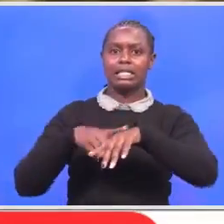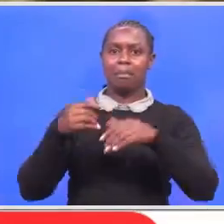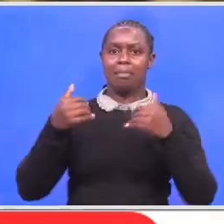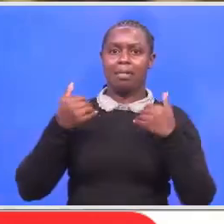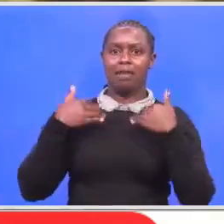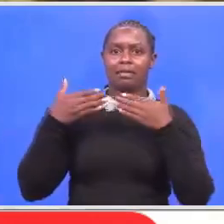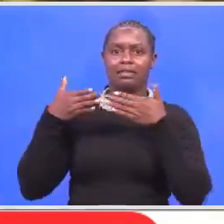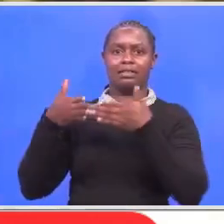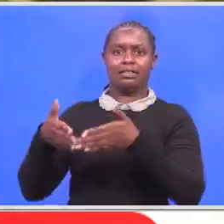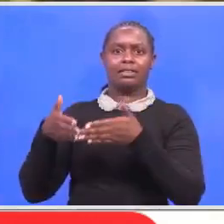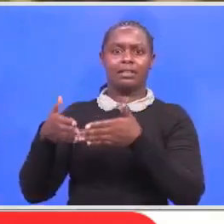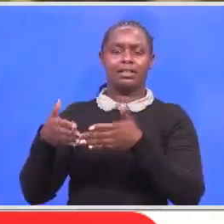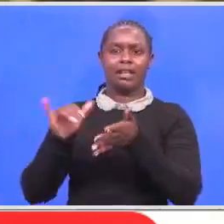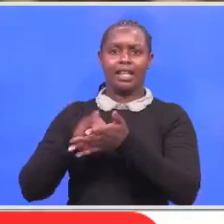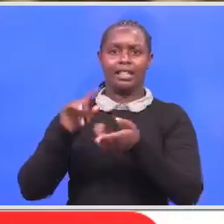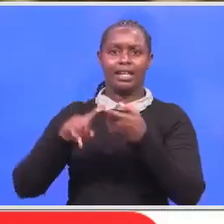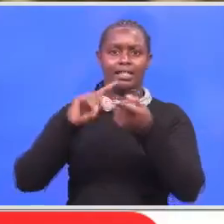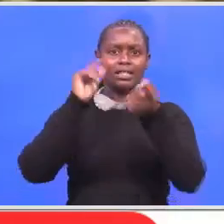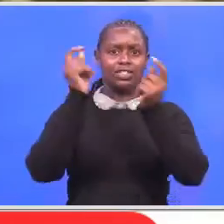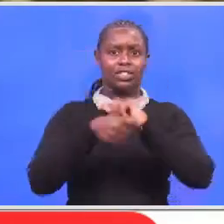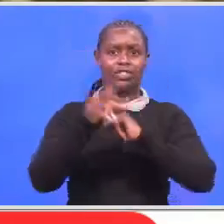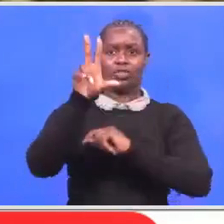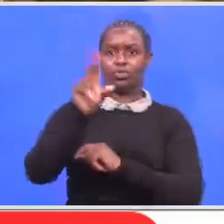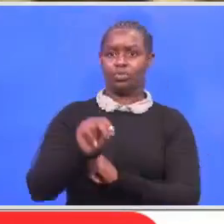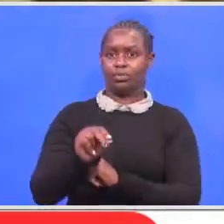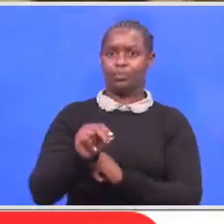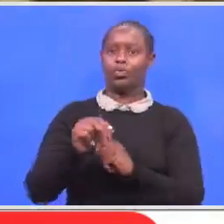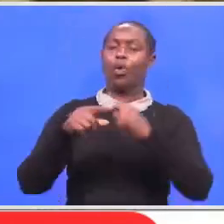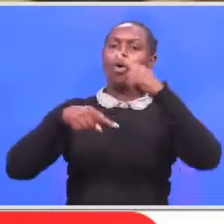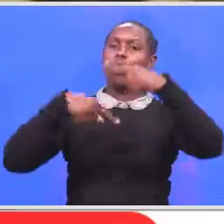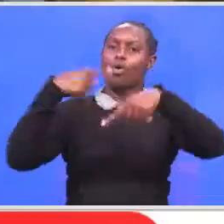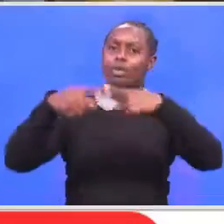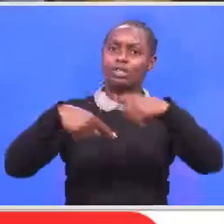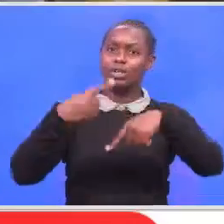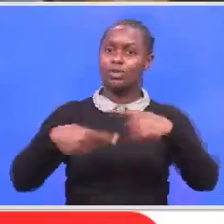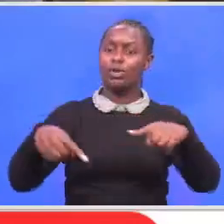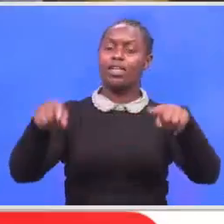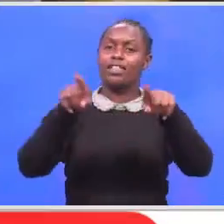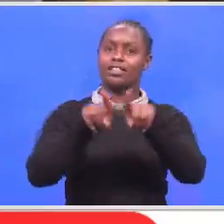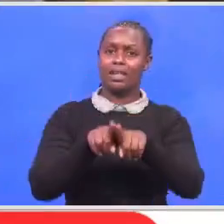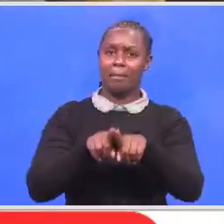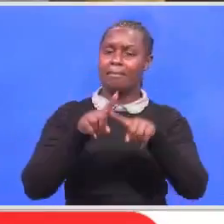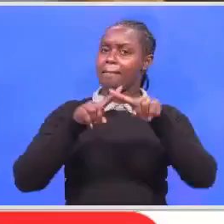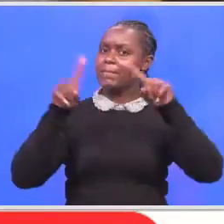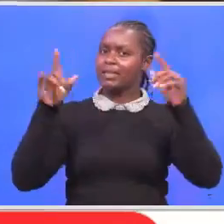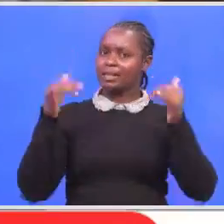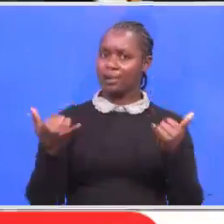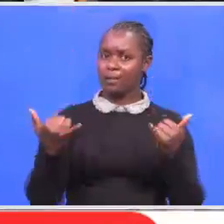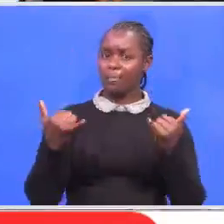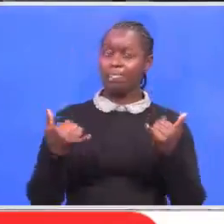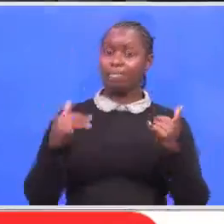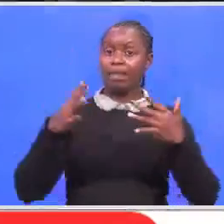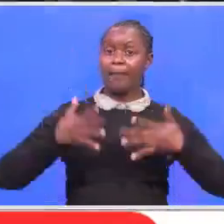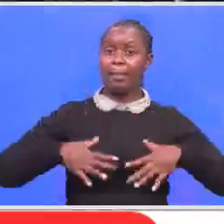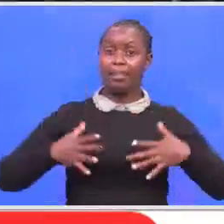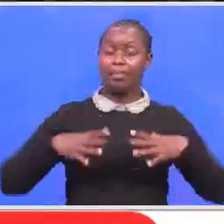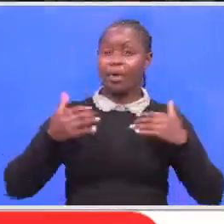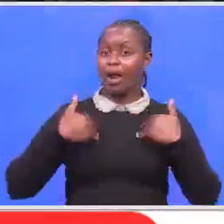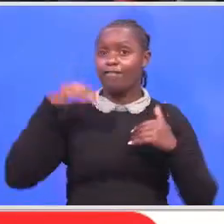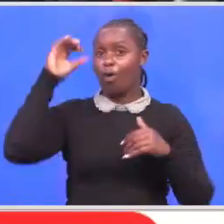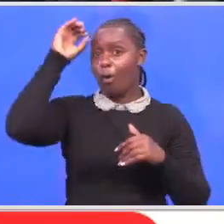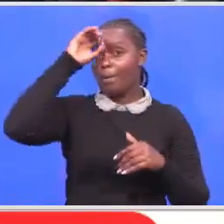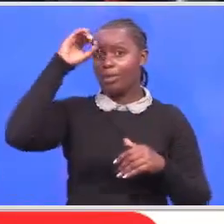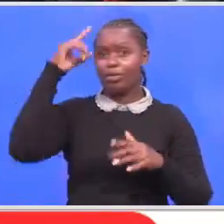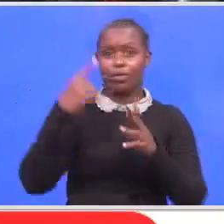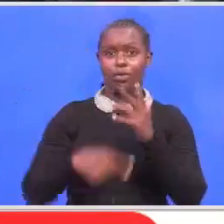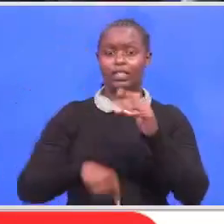mapenzi hupunguke, la, huo muda utaendelea kuwa vile ulikuwa una perform. Lakini je, wananchi wanayepi kuhusiana na